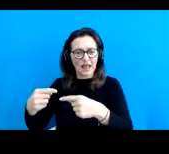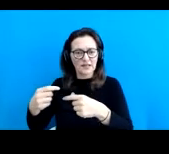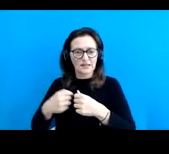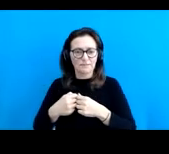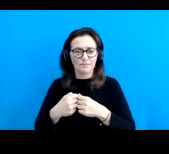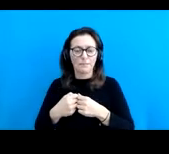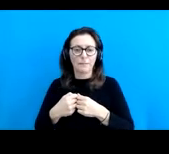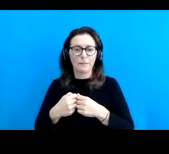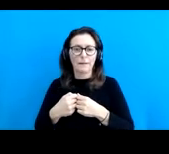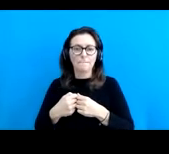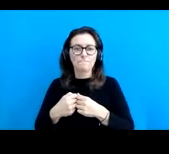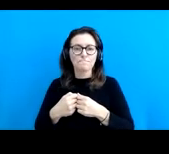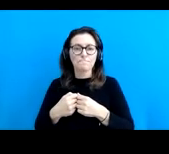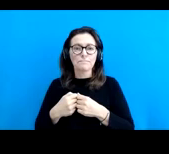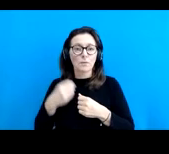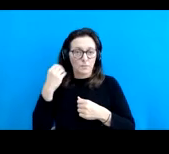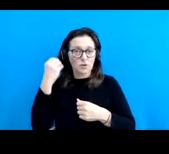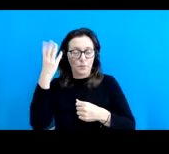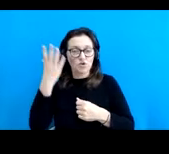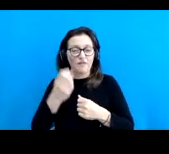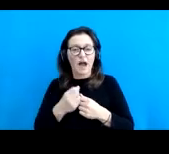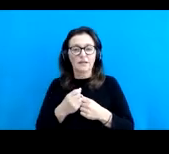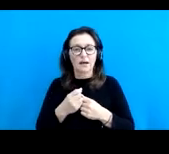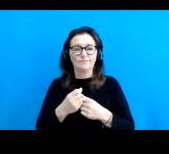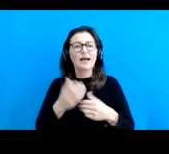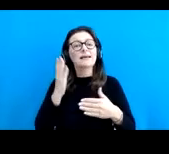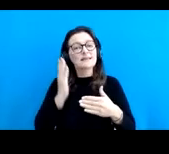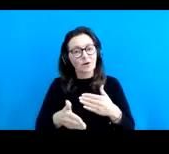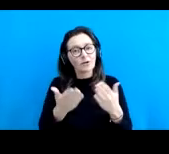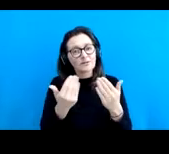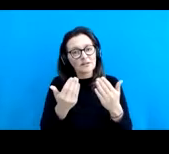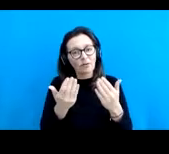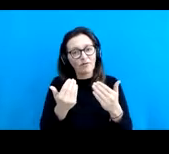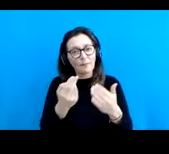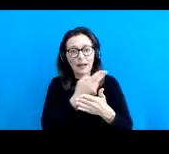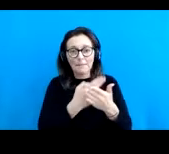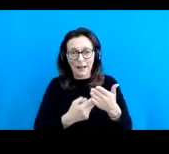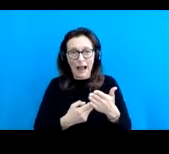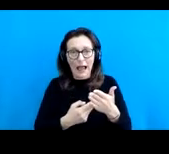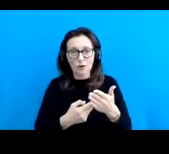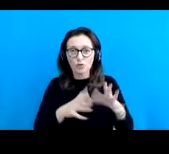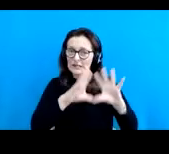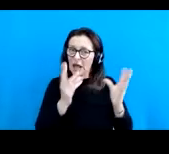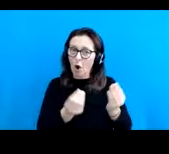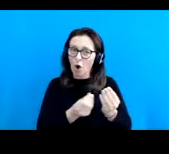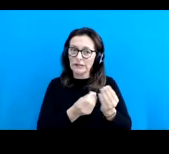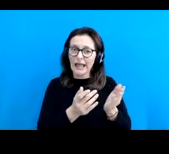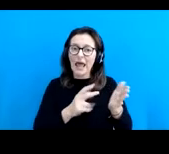Za konec naj vas povabim k branju celotne monografije in seveda tega